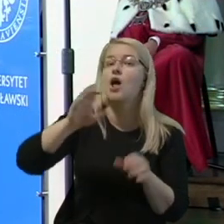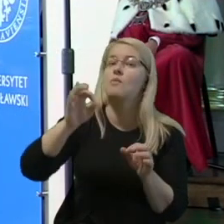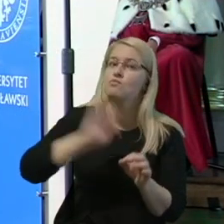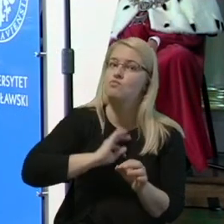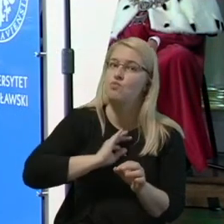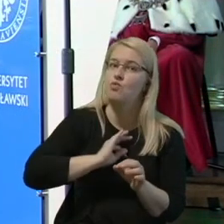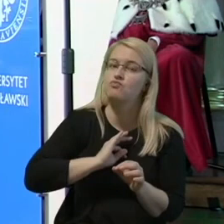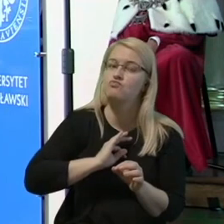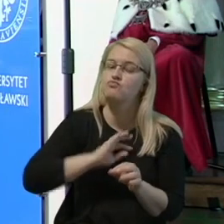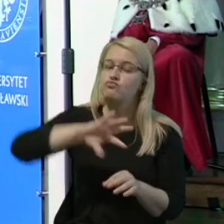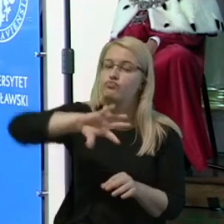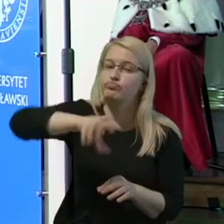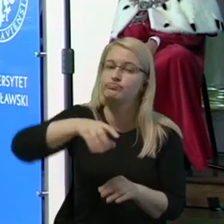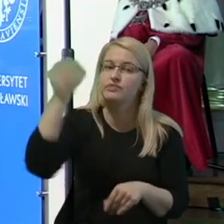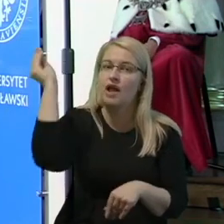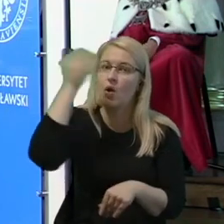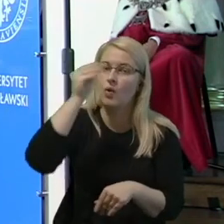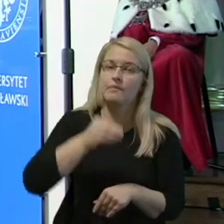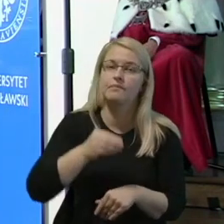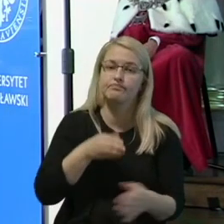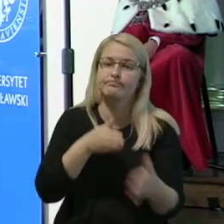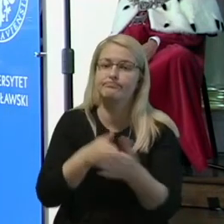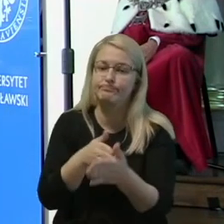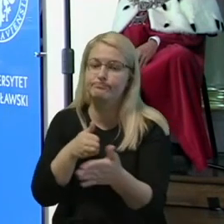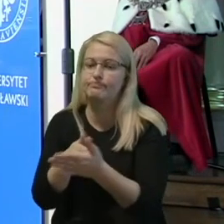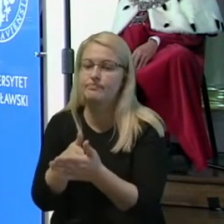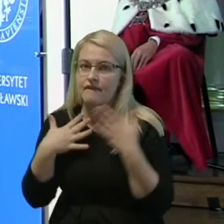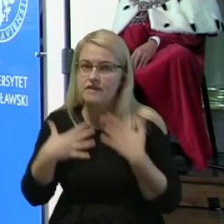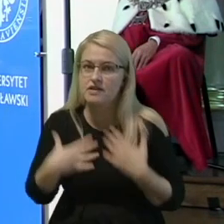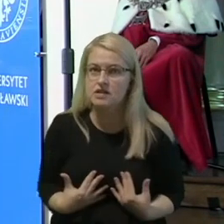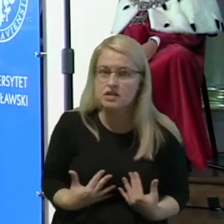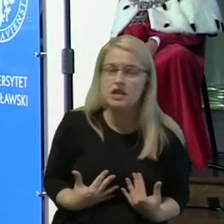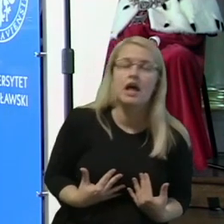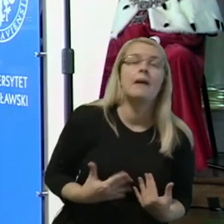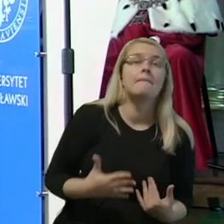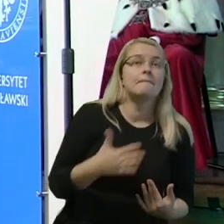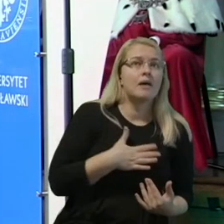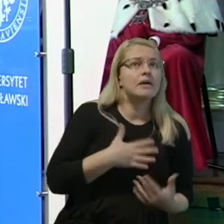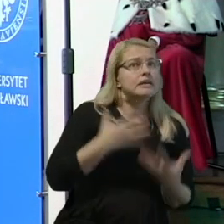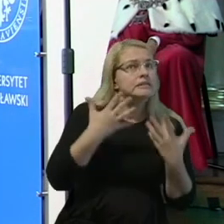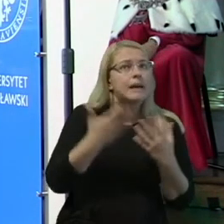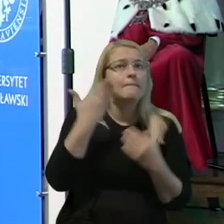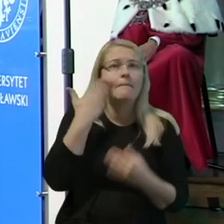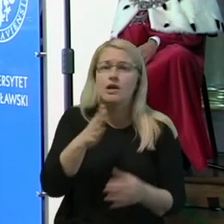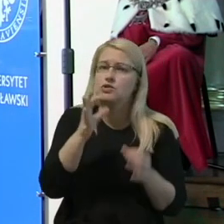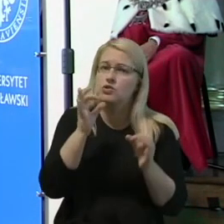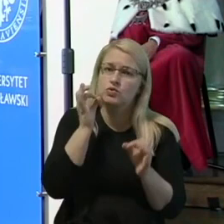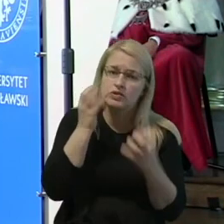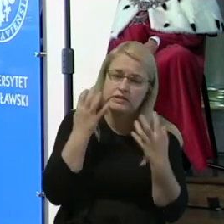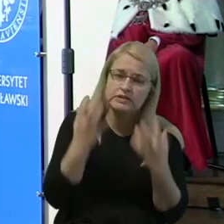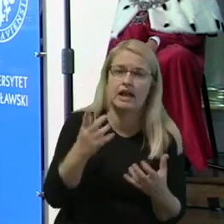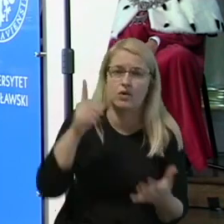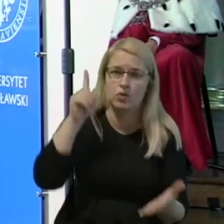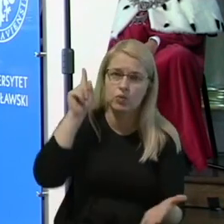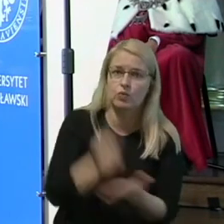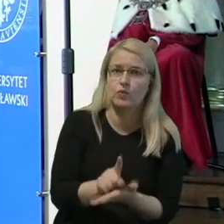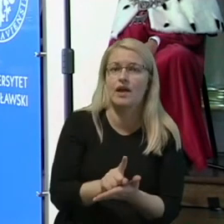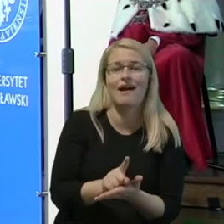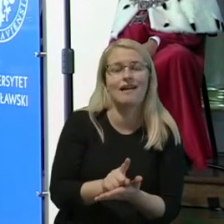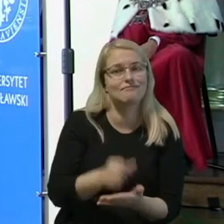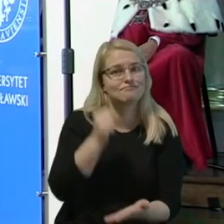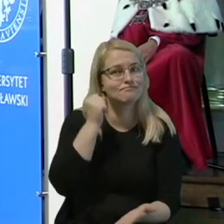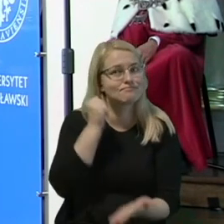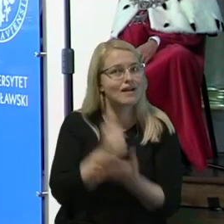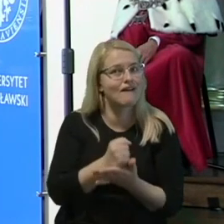dyscyplina. Ograniczenia fizyczne sprawiają, że choćbyśmy chcieli czegoś bardzo dokonać, to jednak prawa